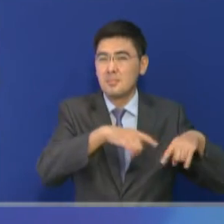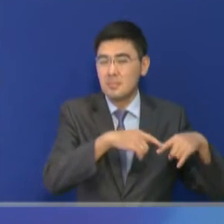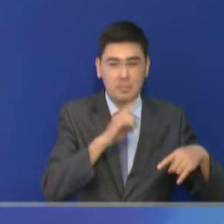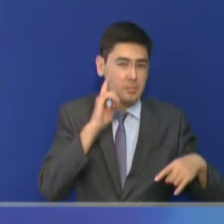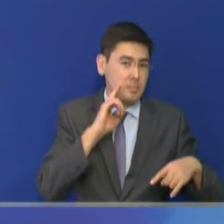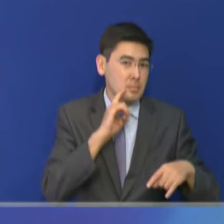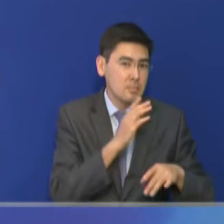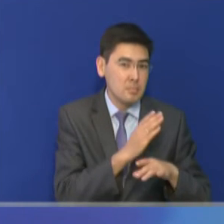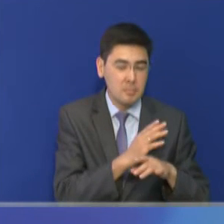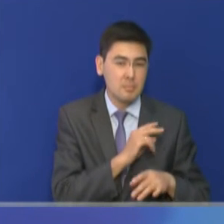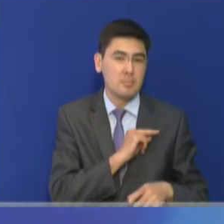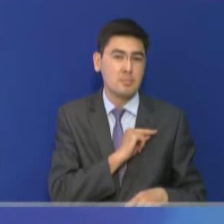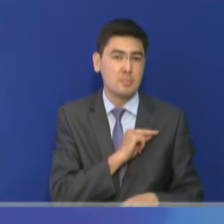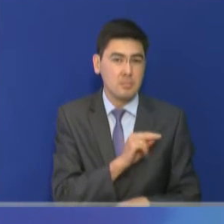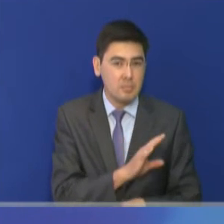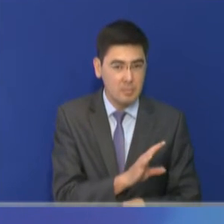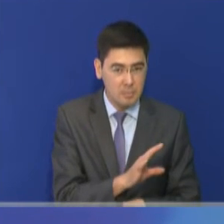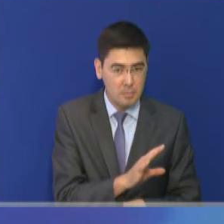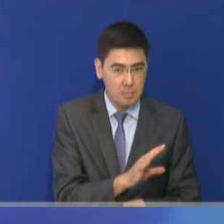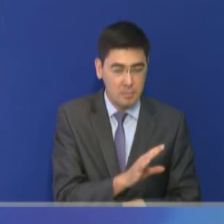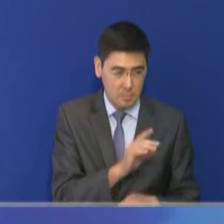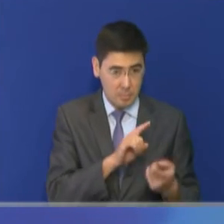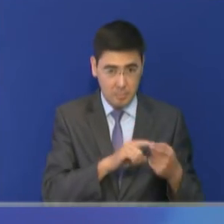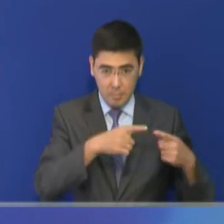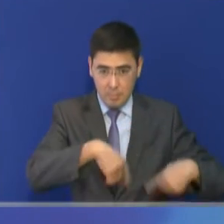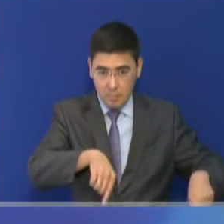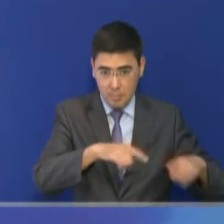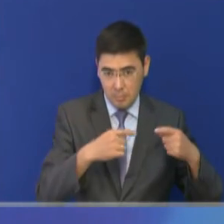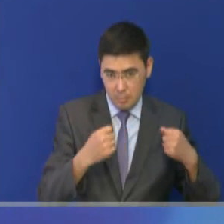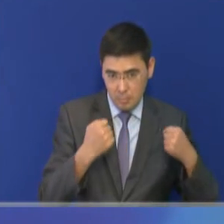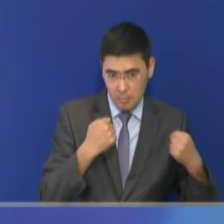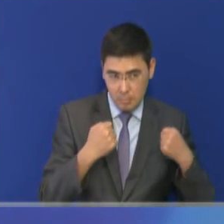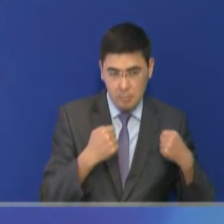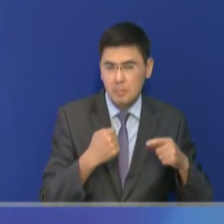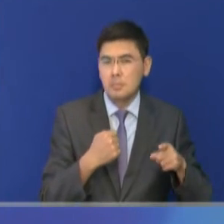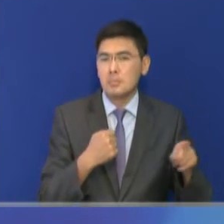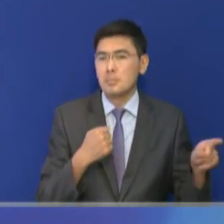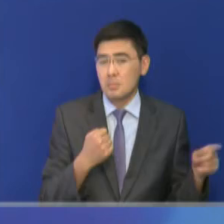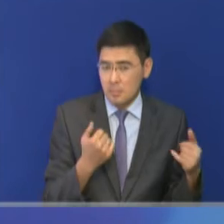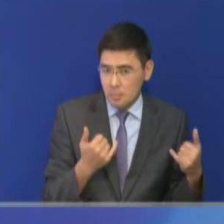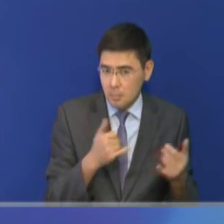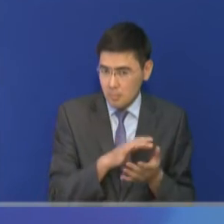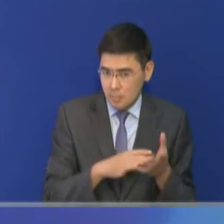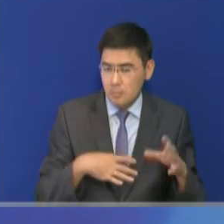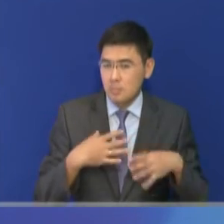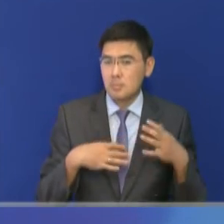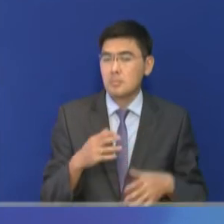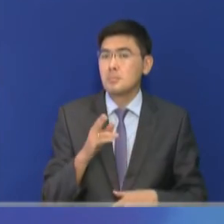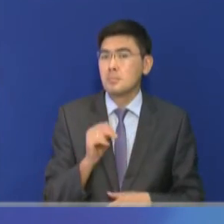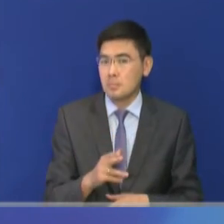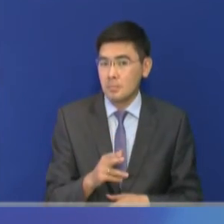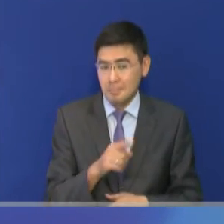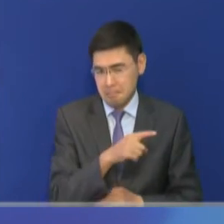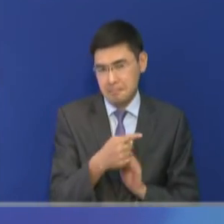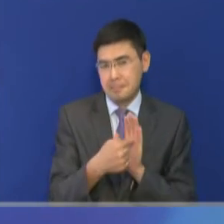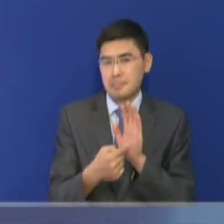на дистанционный режим работы. Специалисты в области спорта делятся своим опытом, как в таких условиях продолжать свои тренировки. Подробности